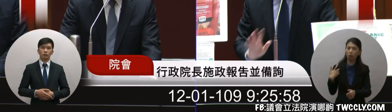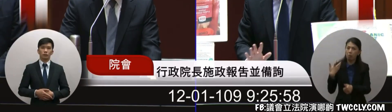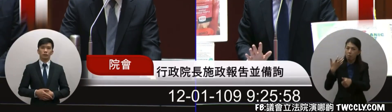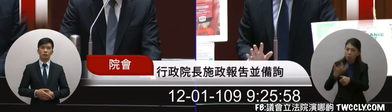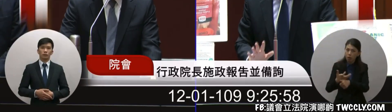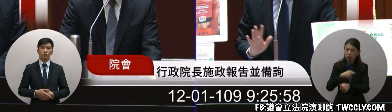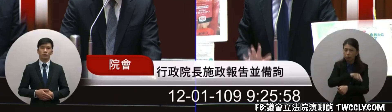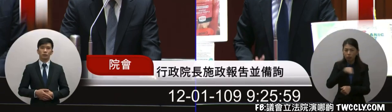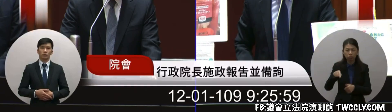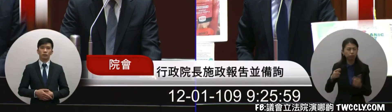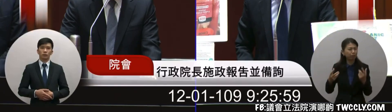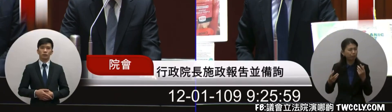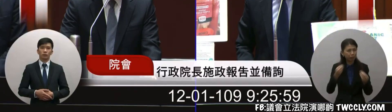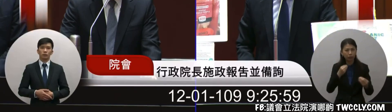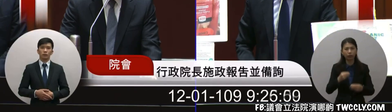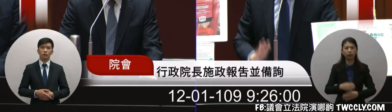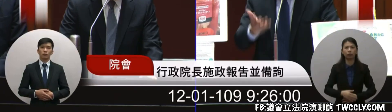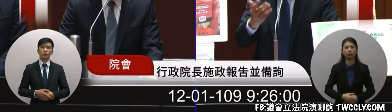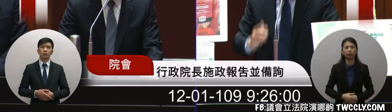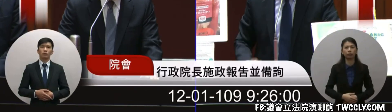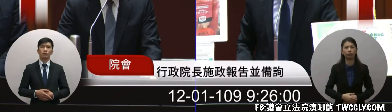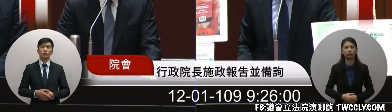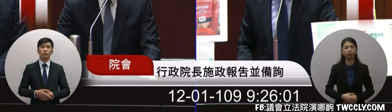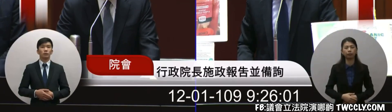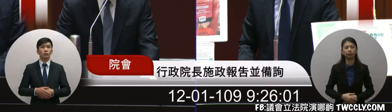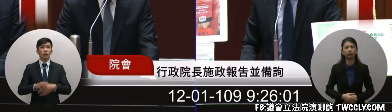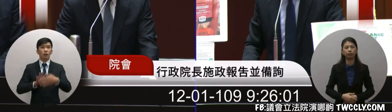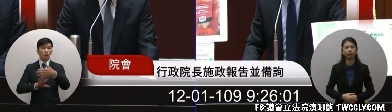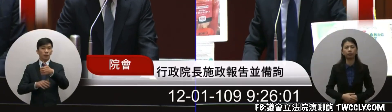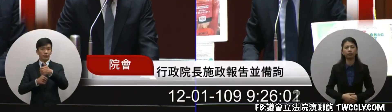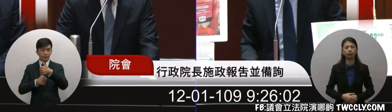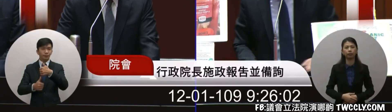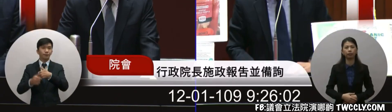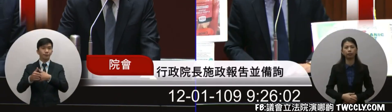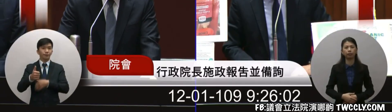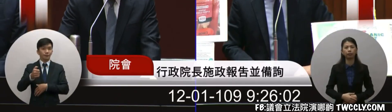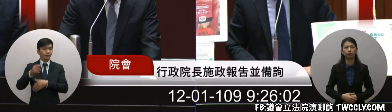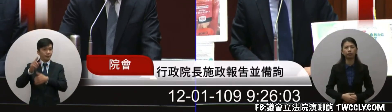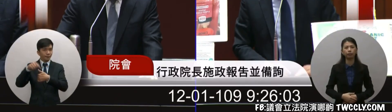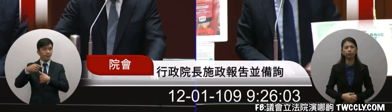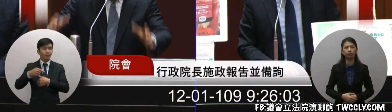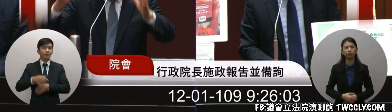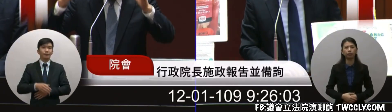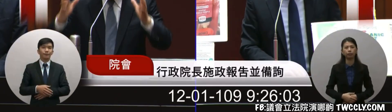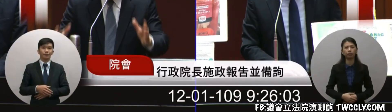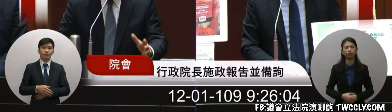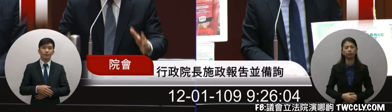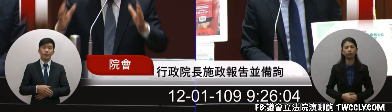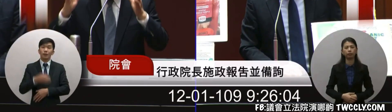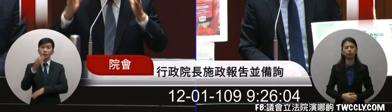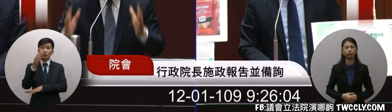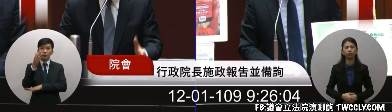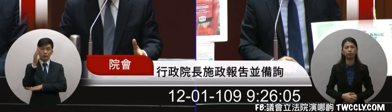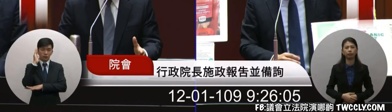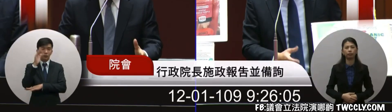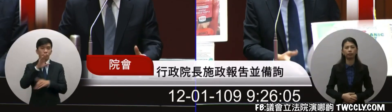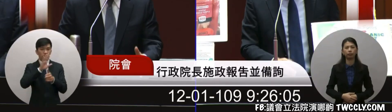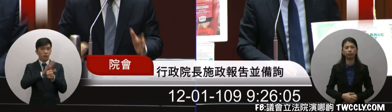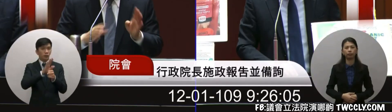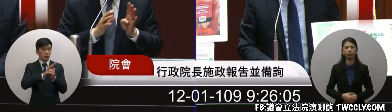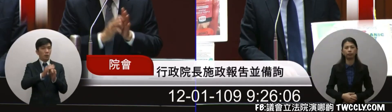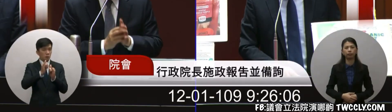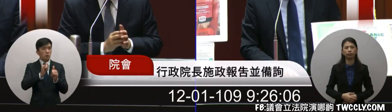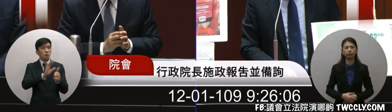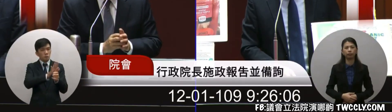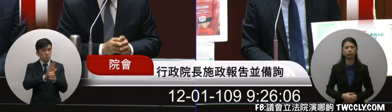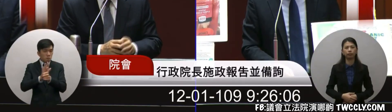些我们都不清楚，目前都看不懂，是不是？ 委员很谢谢指教，我觉得一个政府在为人民做什么